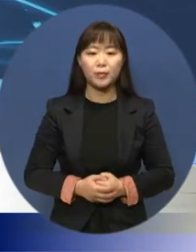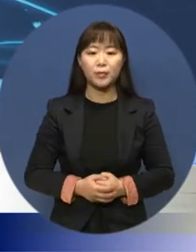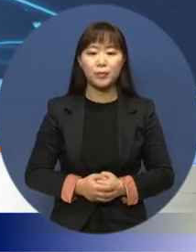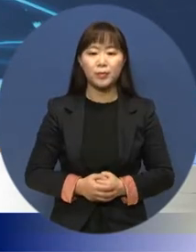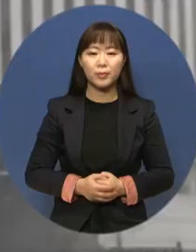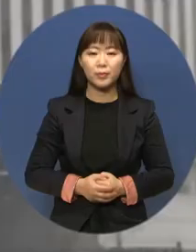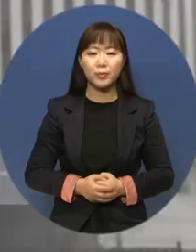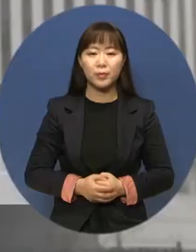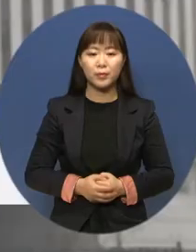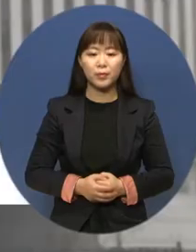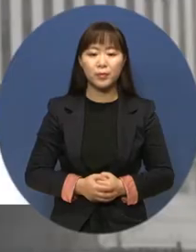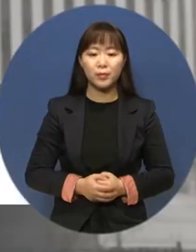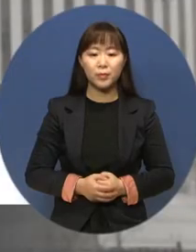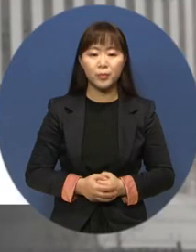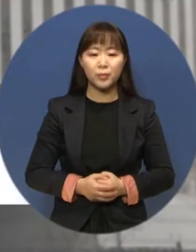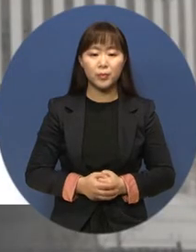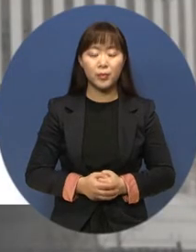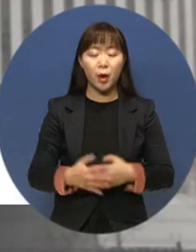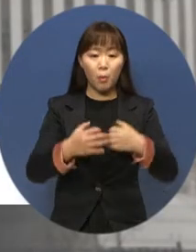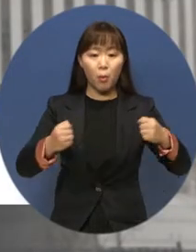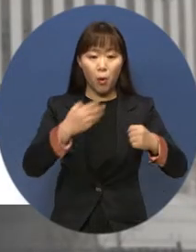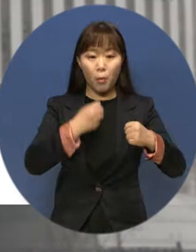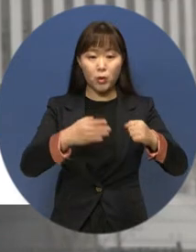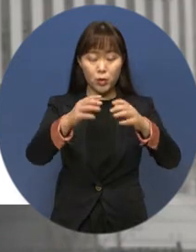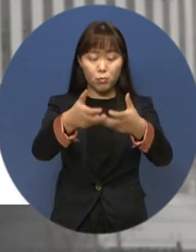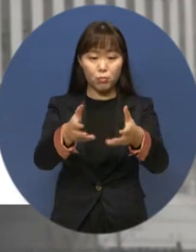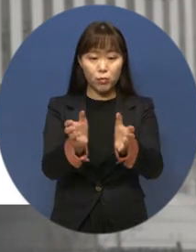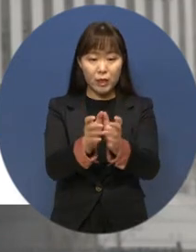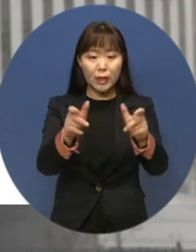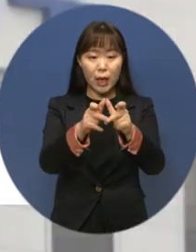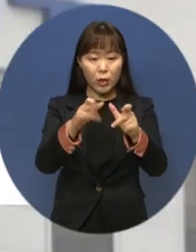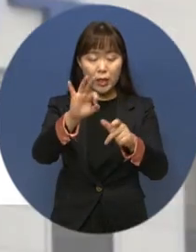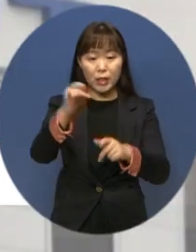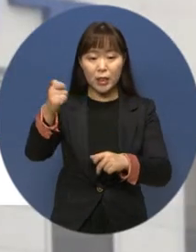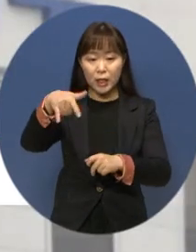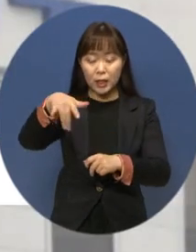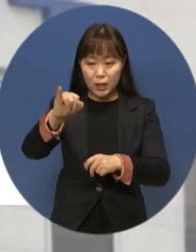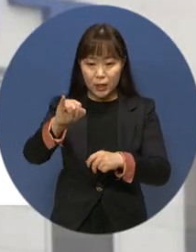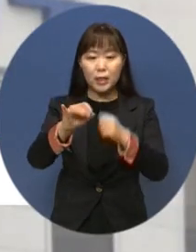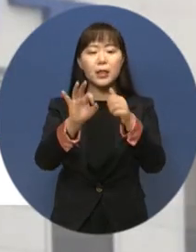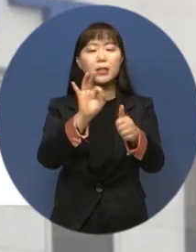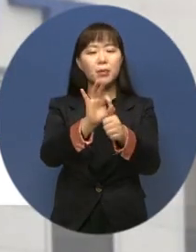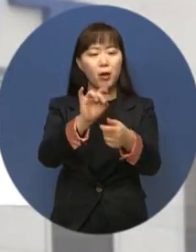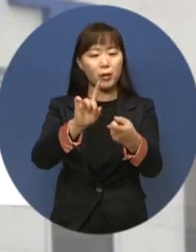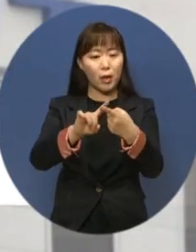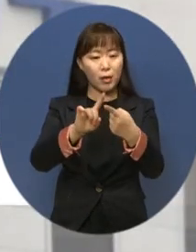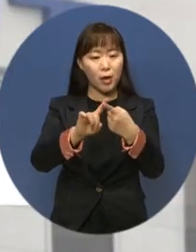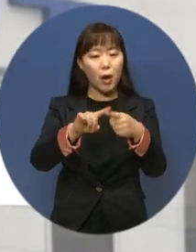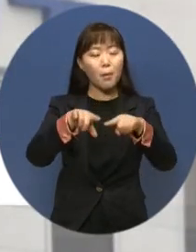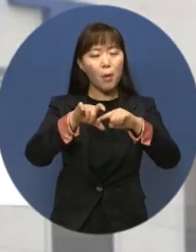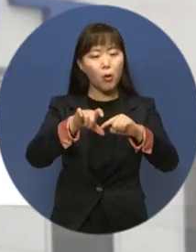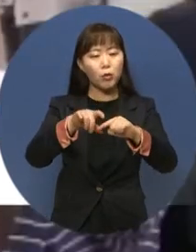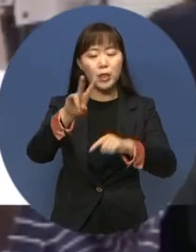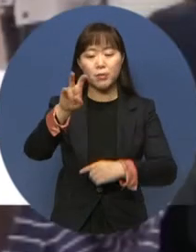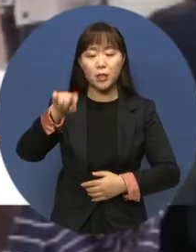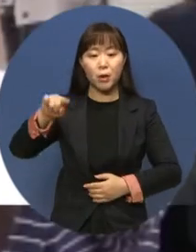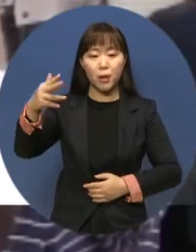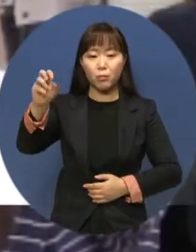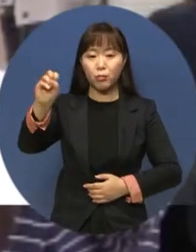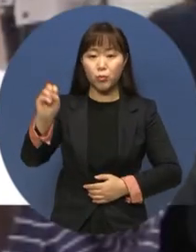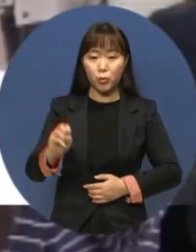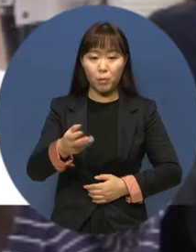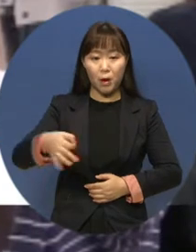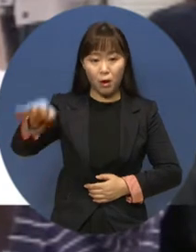만나보겠습니다. 보건복지부는 장애인 의지급여 기준 금액이 평균 22.8% 인상되고 관련